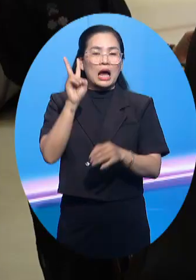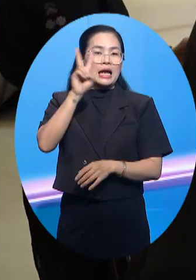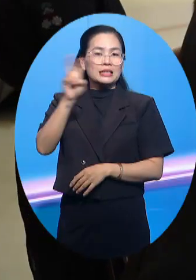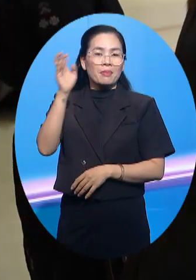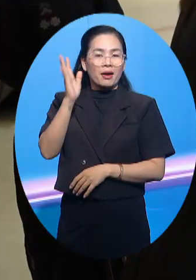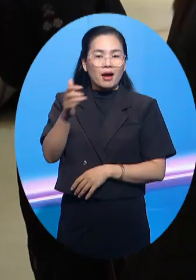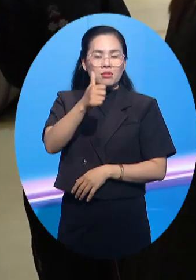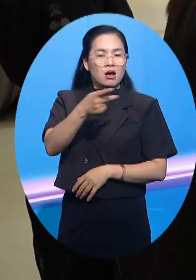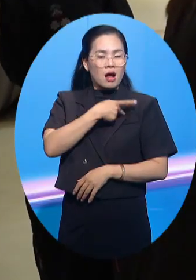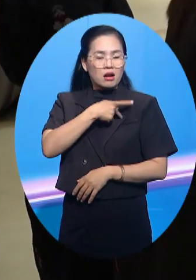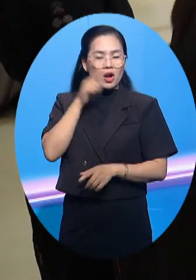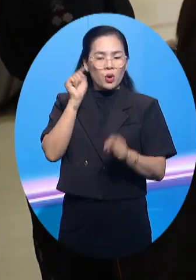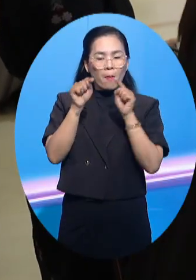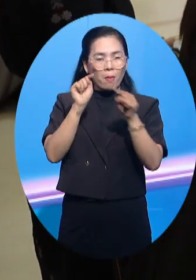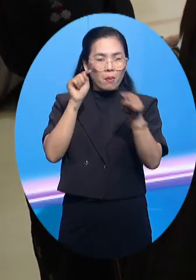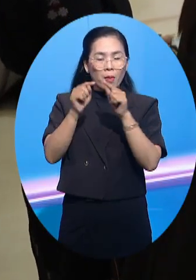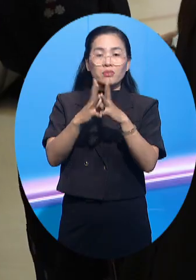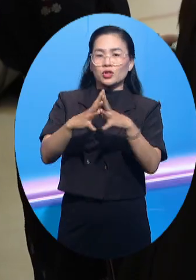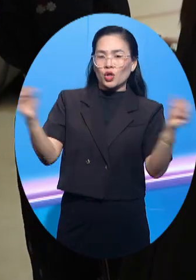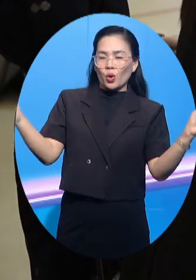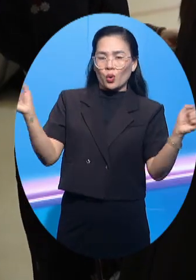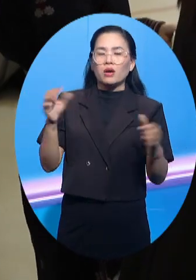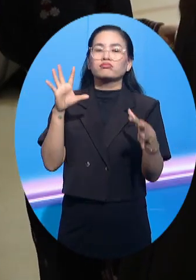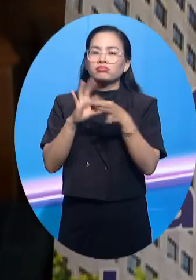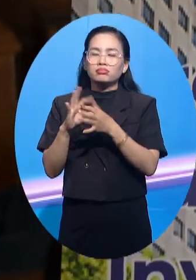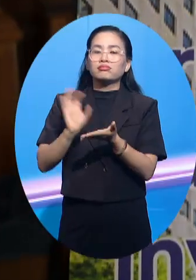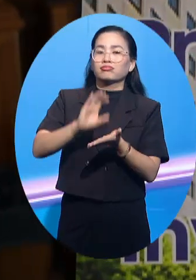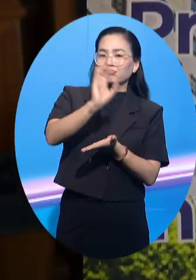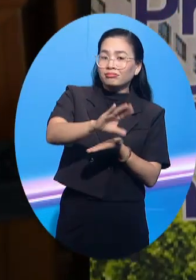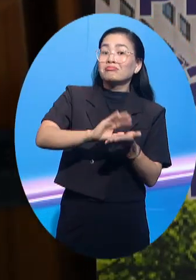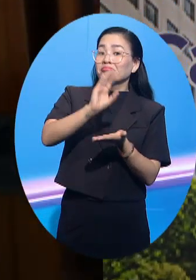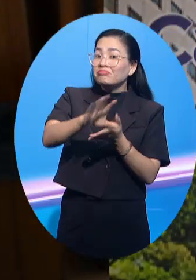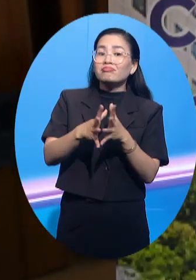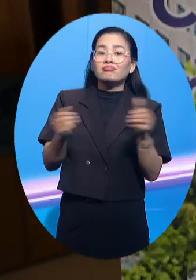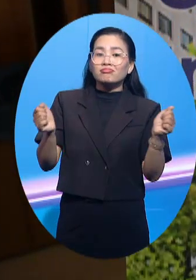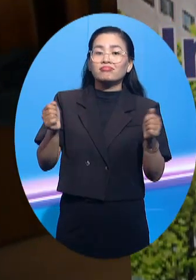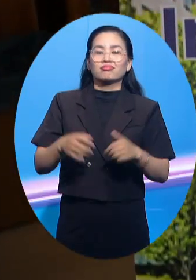lượt truy cập từ các nhà đầu tư trong và ngoài nước, kết nối được nhiều nhà đầu tư quan tâm tới các địa phương.